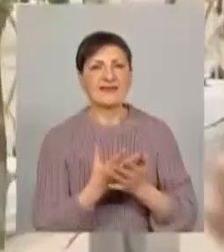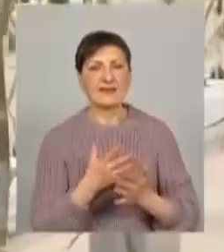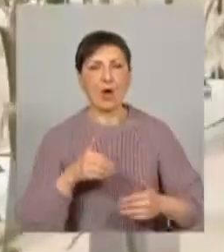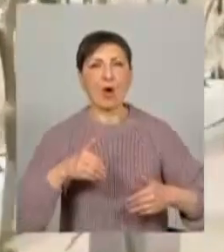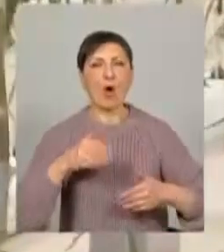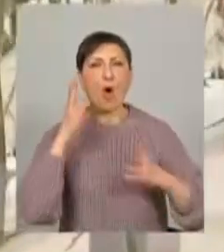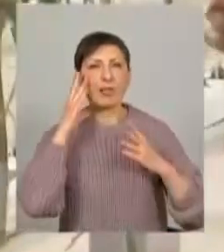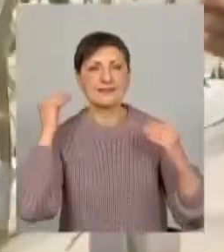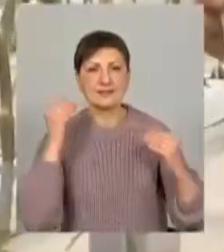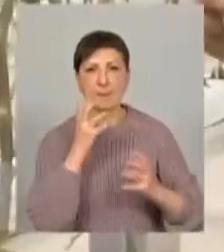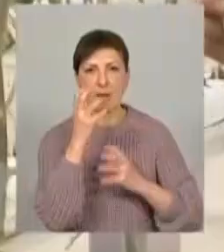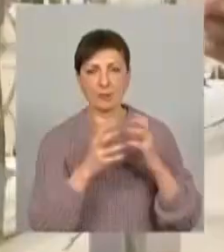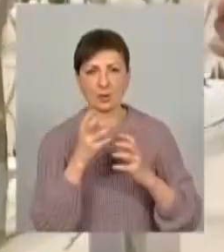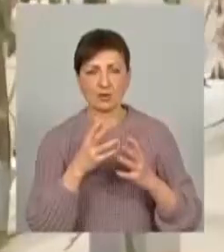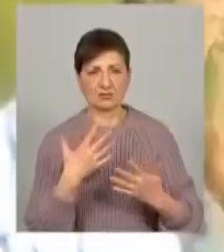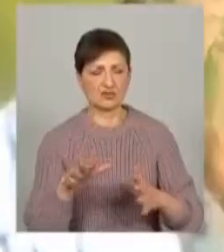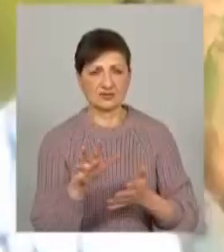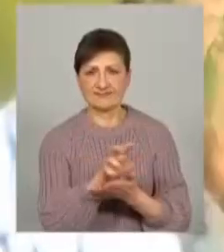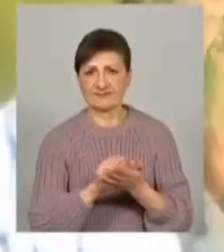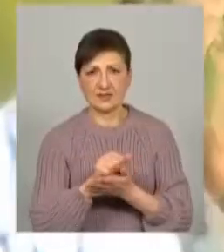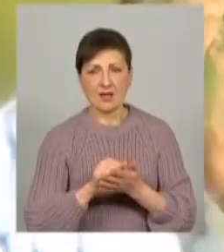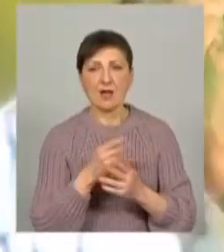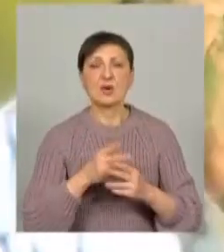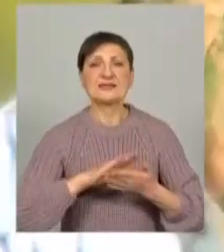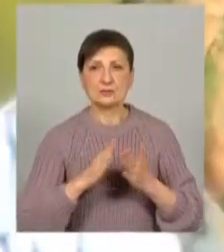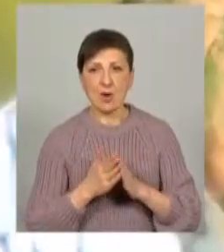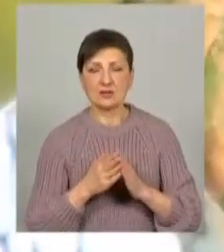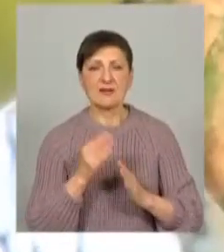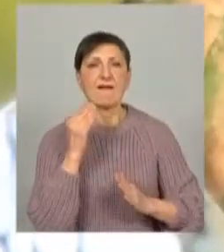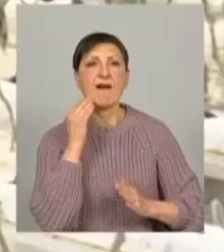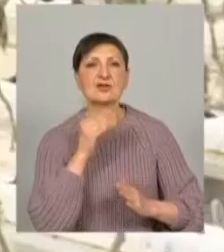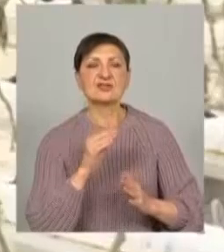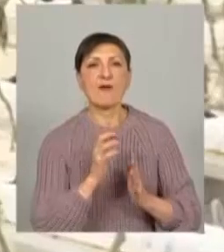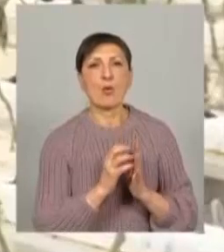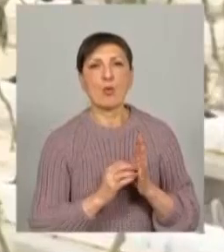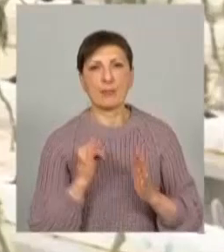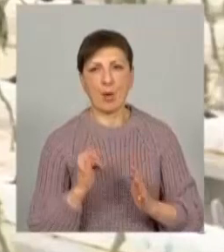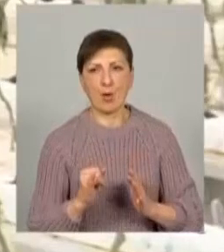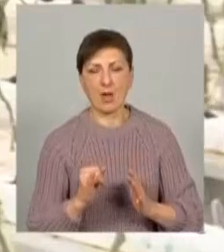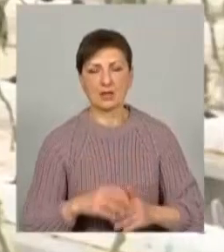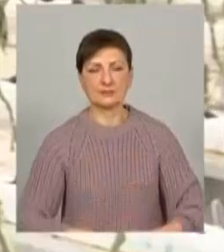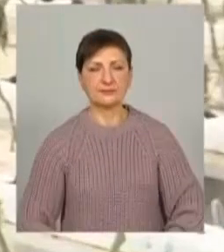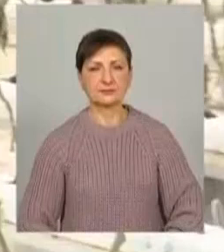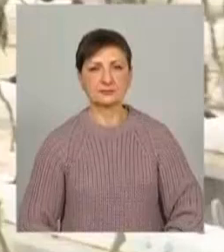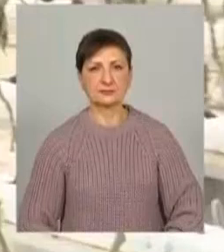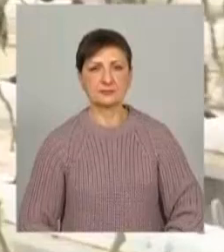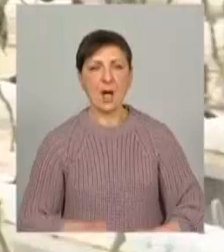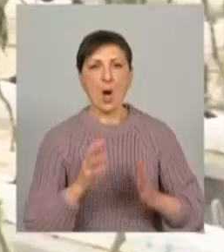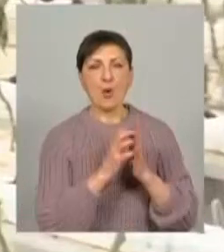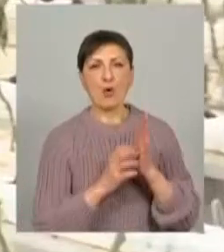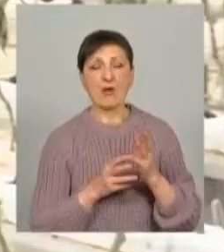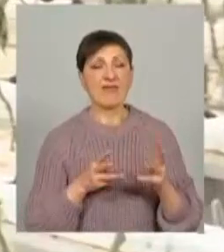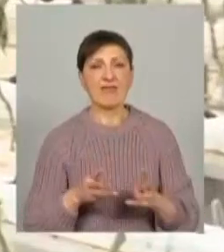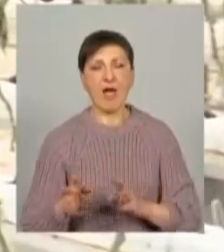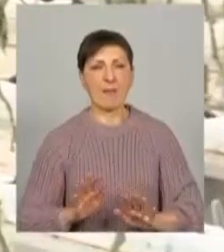побеги вымерзли представители теплицы говорят что такая ситуация была вызвана качеством угля уголь не